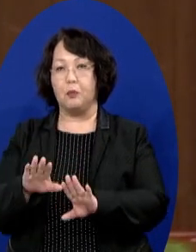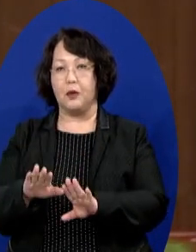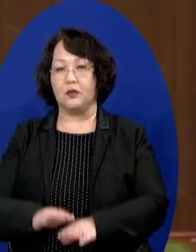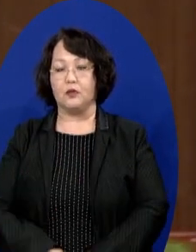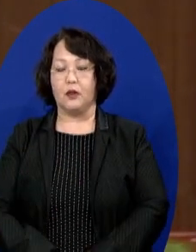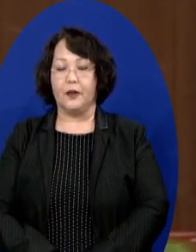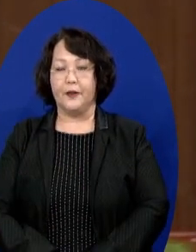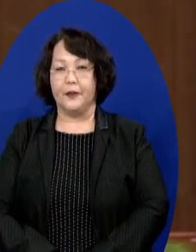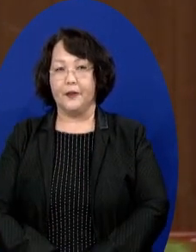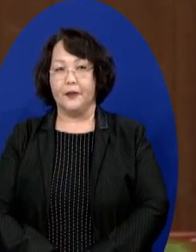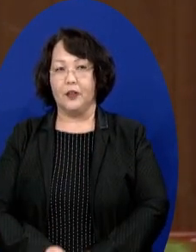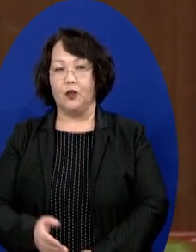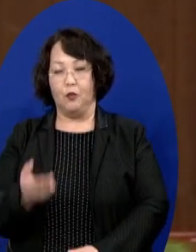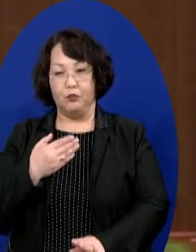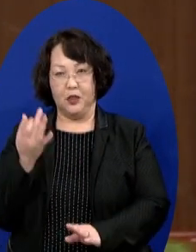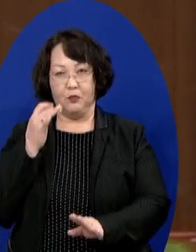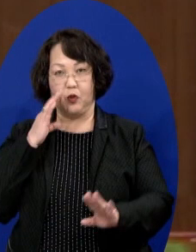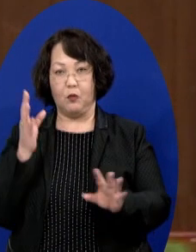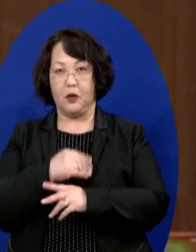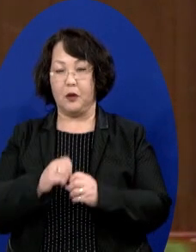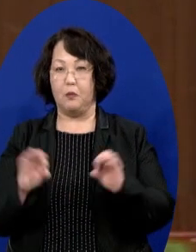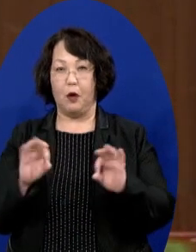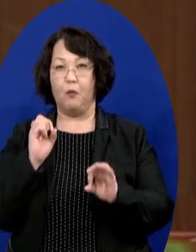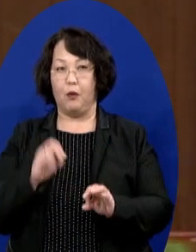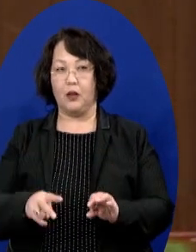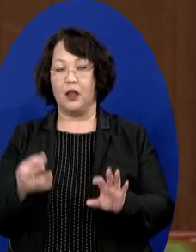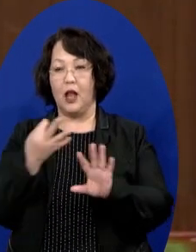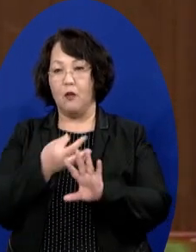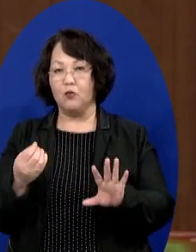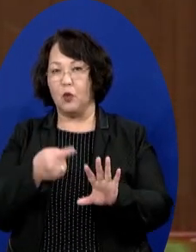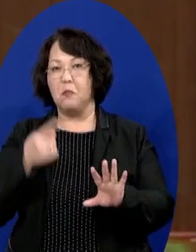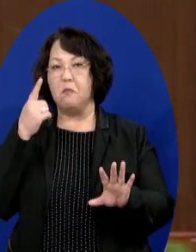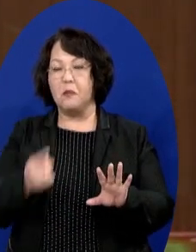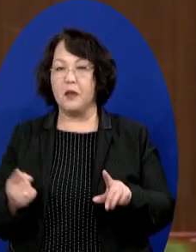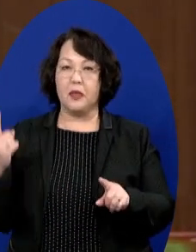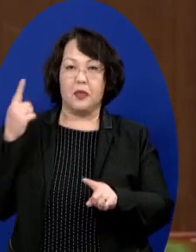За хэрвээ энэ зохицуулт хийгдэх бол өнөөдөр 800-аас 1000 төгрөгөөр нэмэгдээж шатхуун